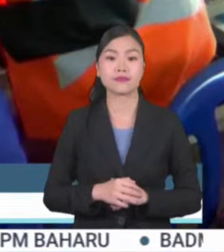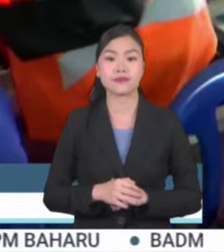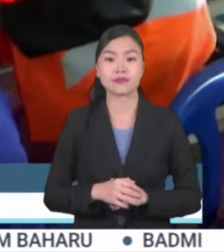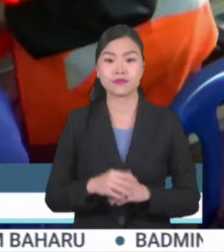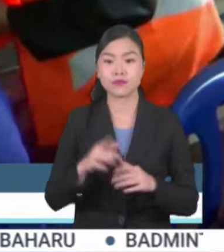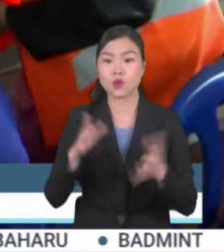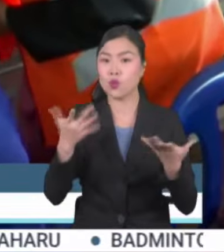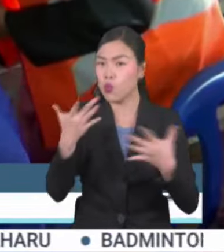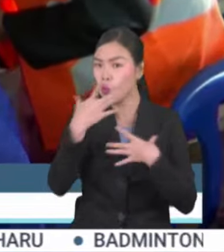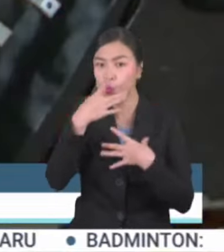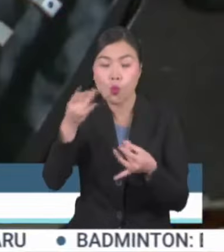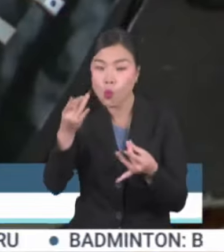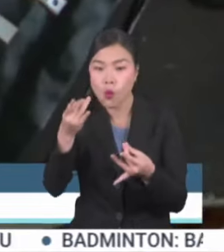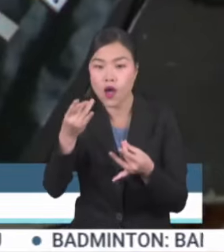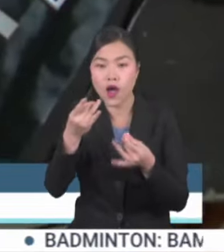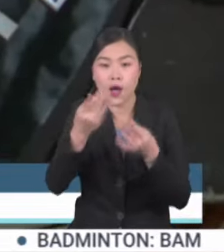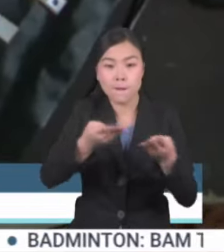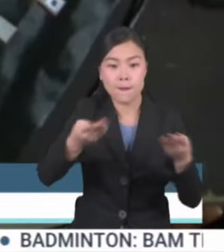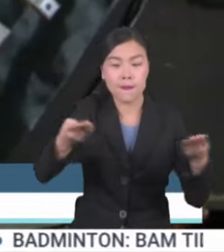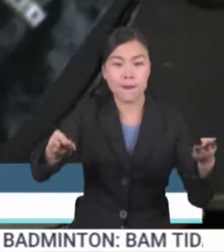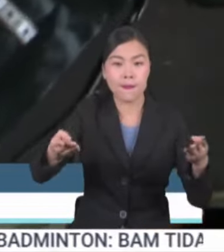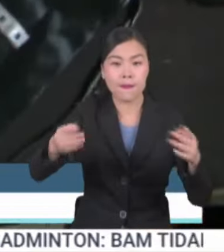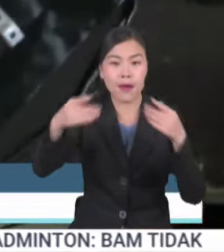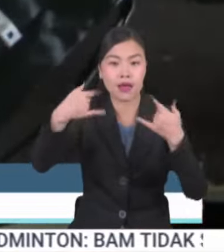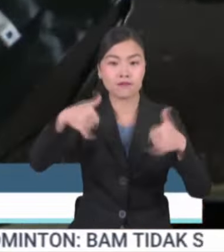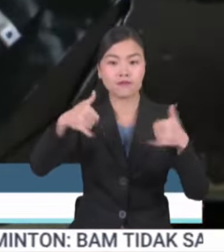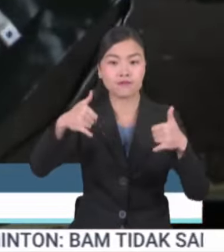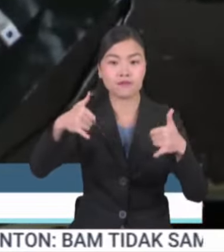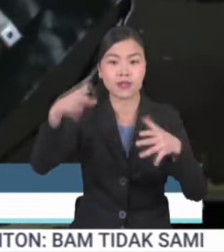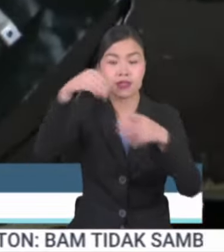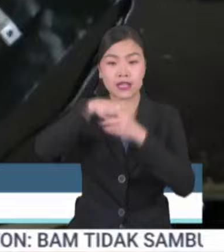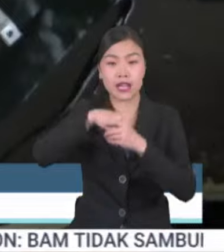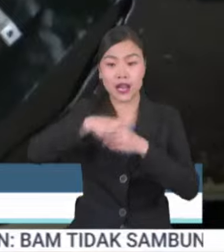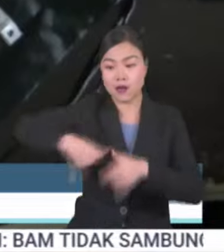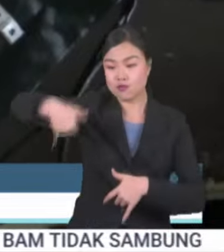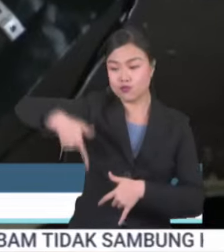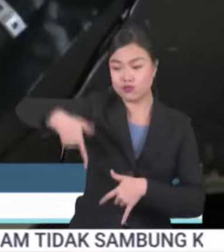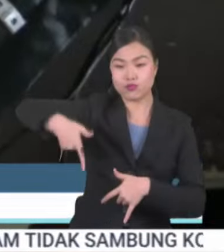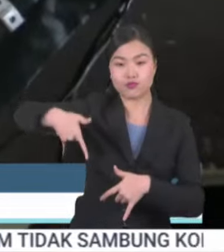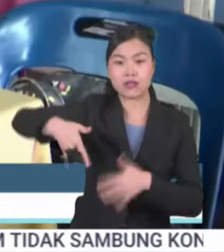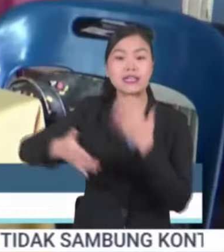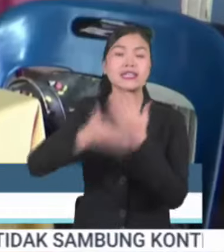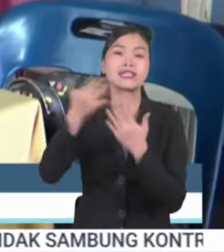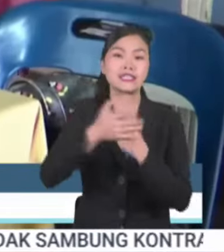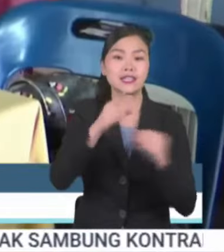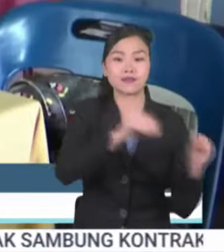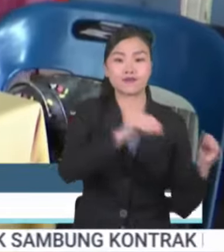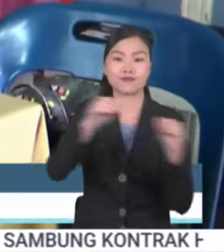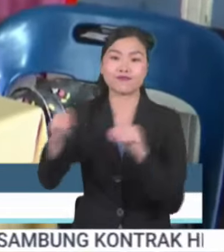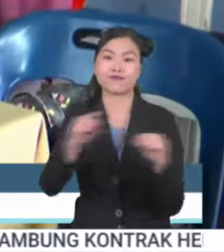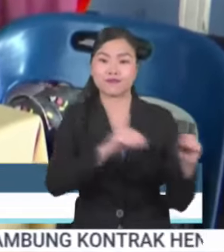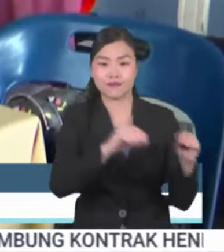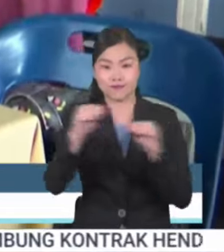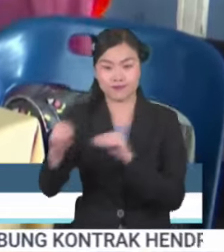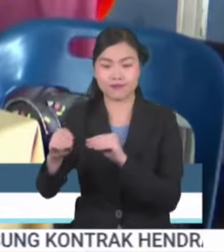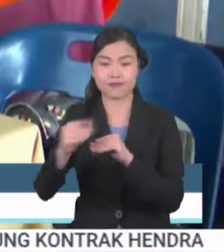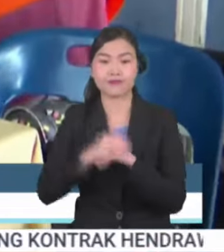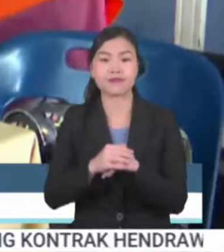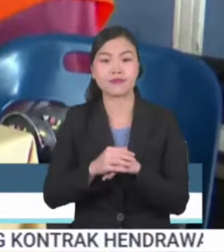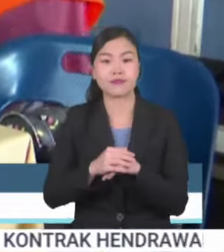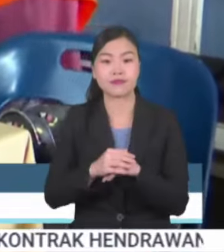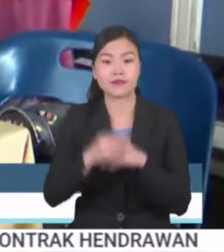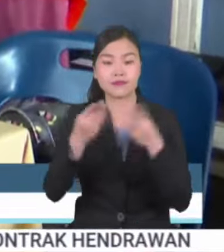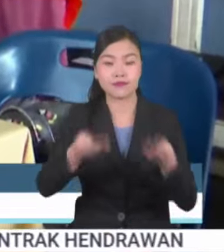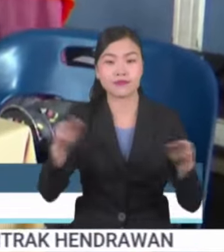Menariknya, peralatan tersebut disediakan dalam satu beg yang memudahkan pergerakan. Menurut Kaunselor JKM, Soleha Nur Abdul Rahim,